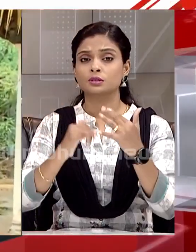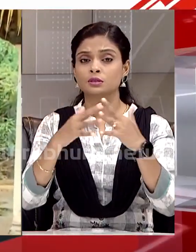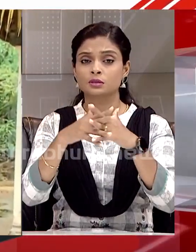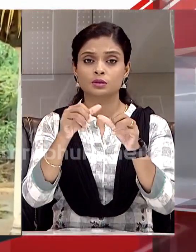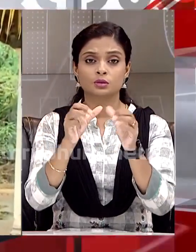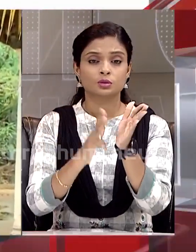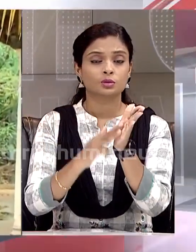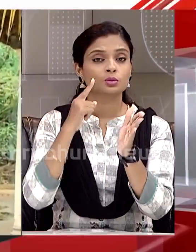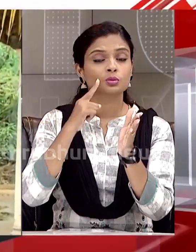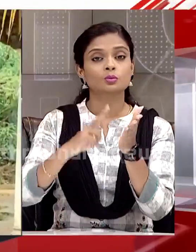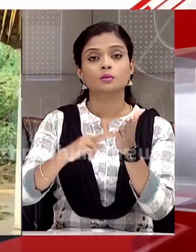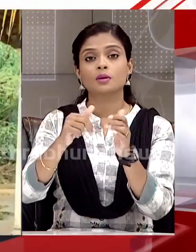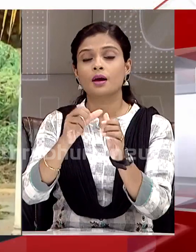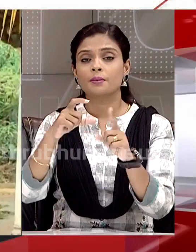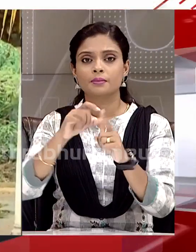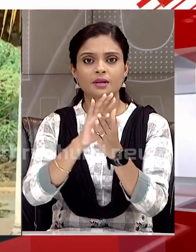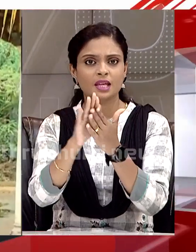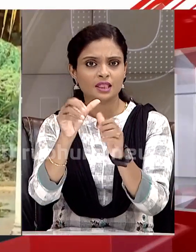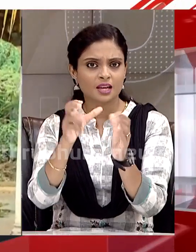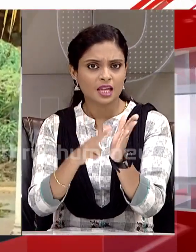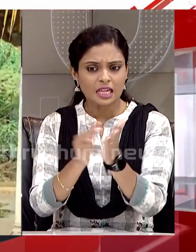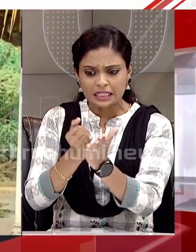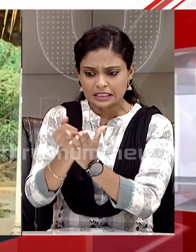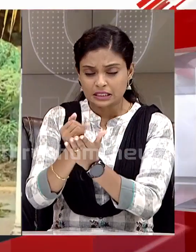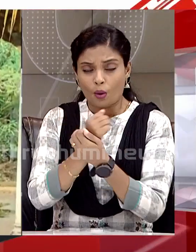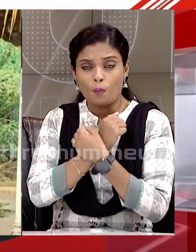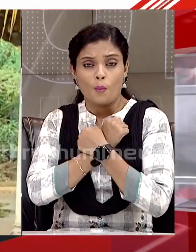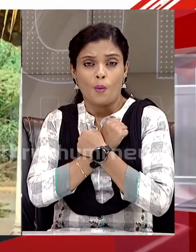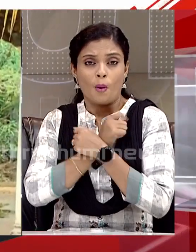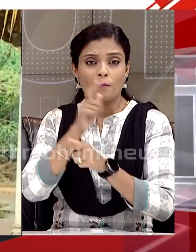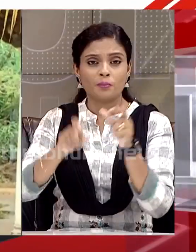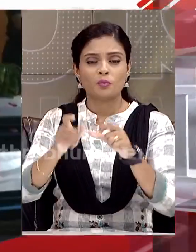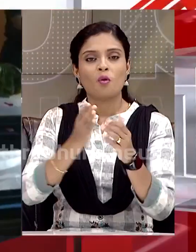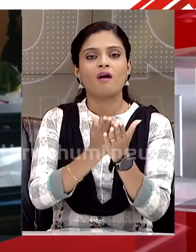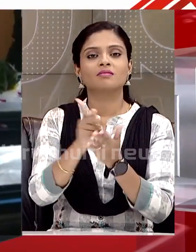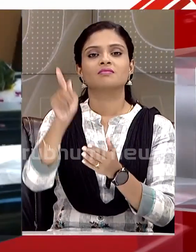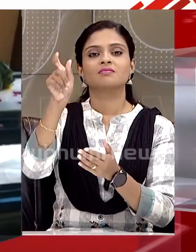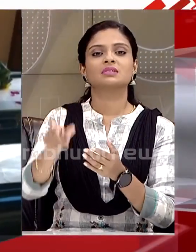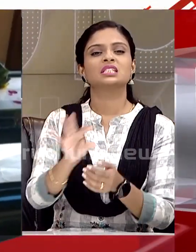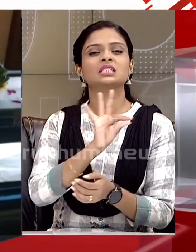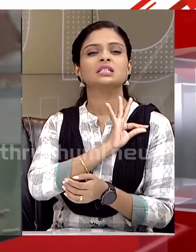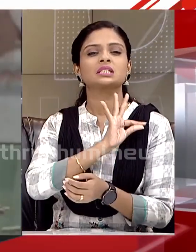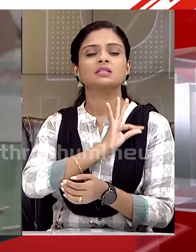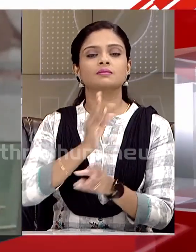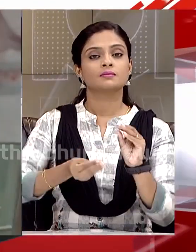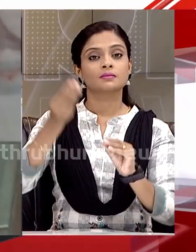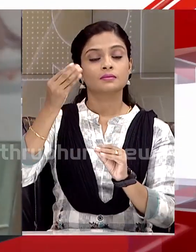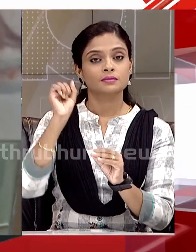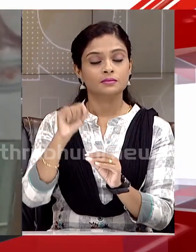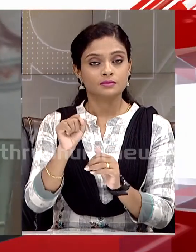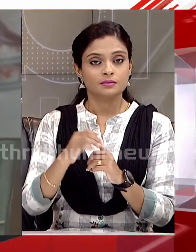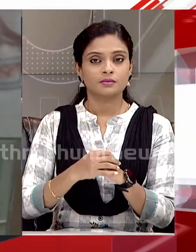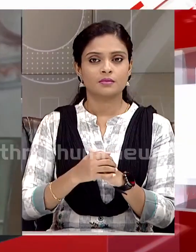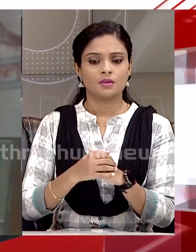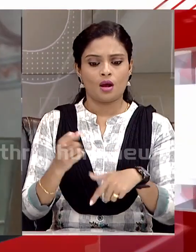കൃഷിയെ സ്നേഹിക്കുന്ന ഏതൊരു വ്യക്തിക്കും നെഞ്ചിൽ കൊണ്ടു നടക്കേണ്ട ഒരു വ്യക്തിത്വമാണ് അദ്ദേഹം. ഞങ്ങളുടെ